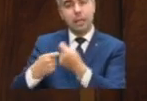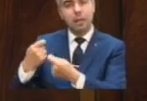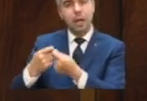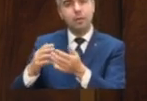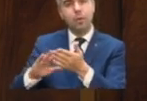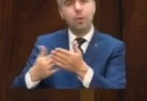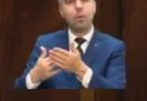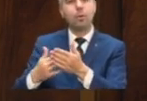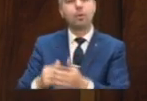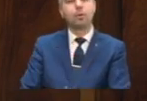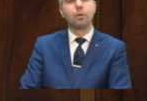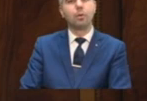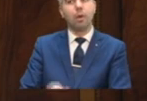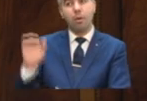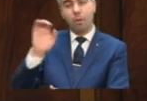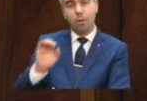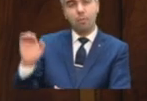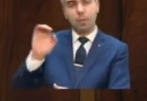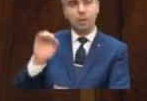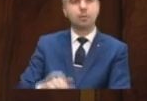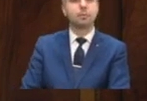وبالأخص الصناعة في الغرب